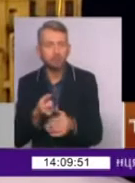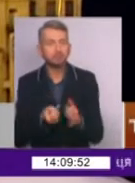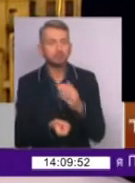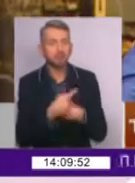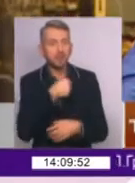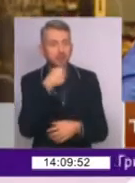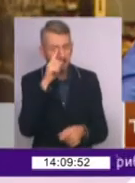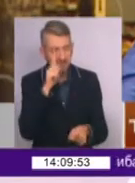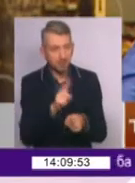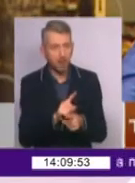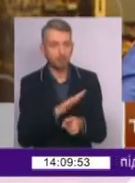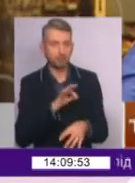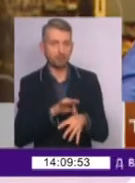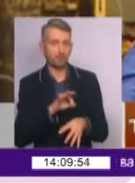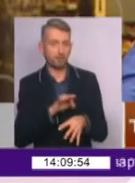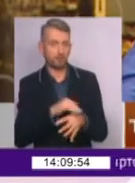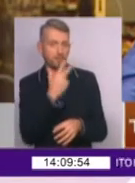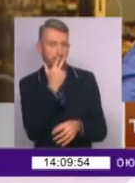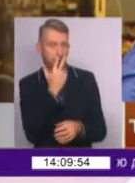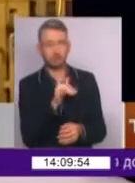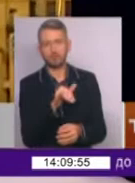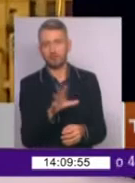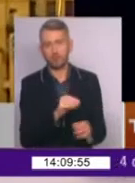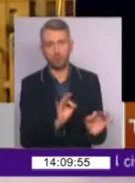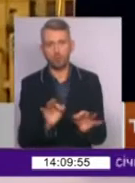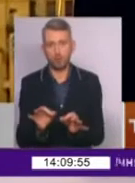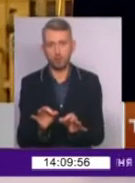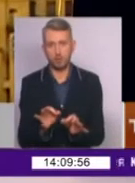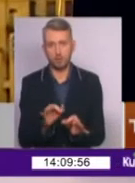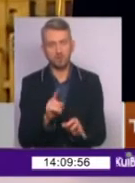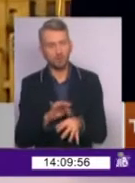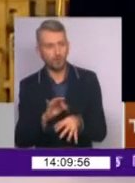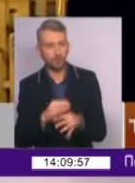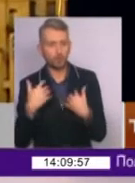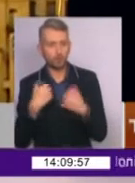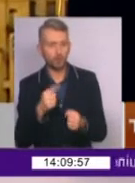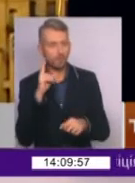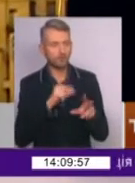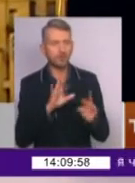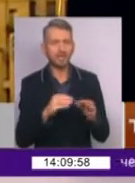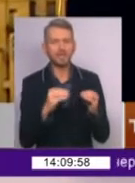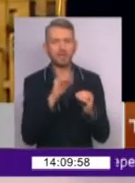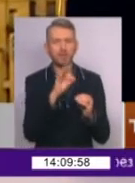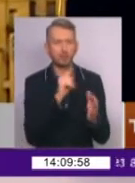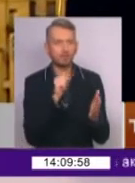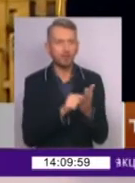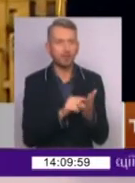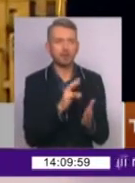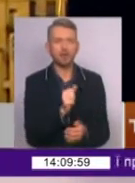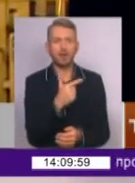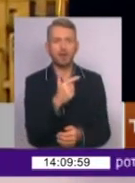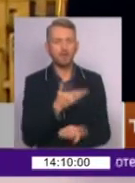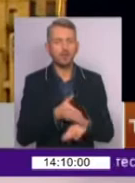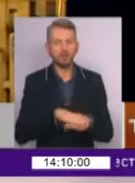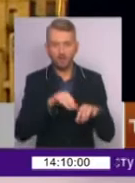нічого. Ну, тобто він собі хворіє, він собі одужав. Тобто вважається, що тільки 10% припадає на ці генералізовані важкі форми,